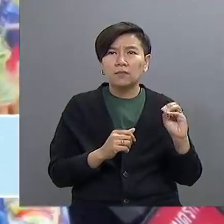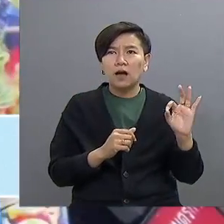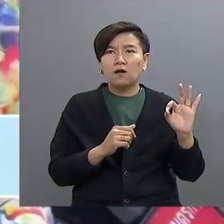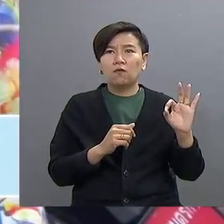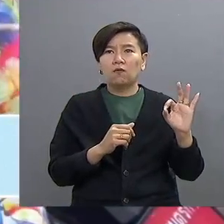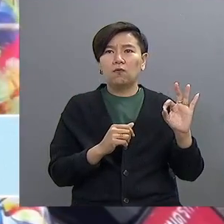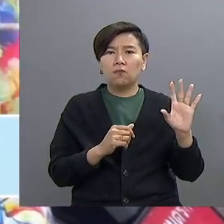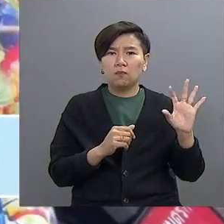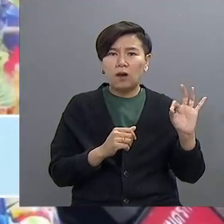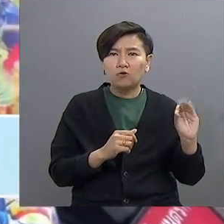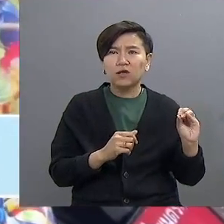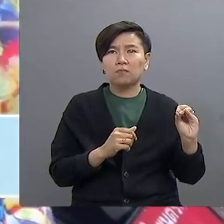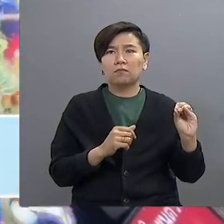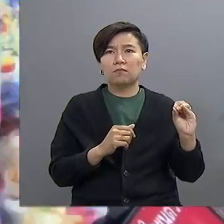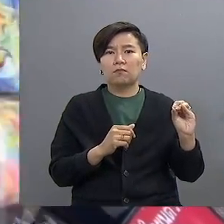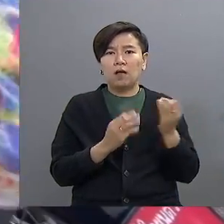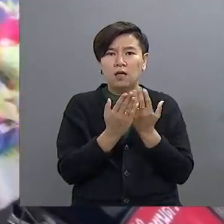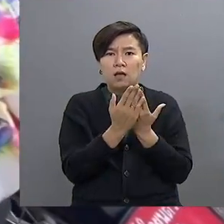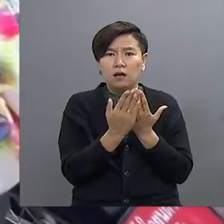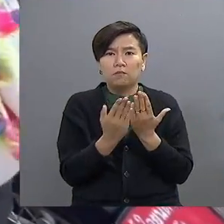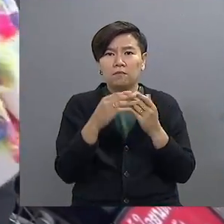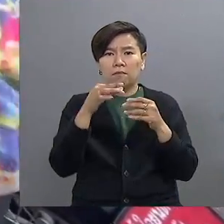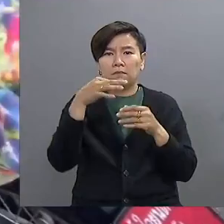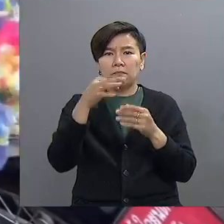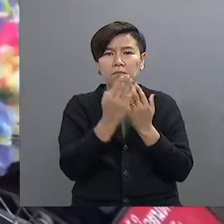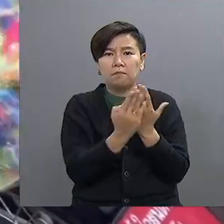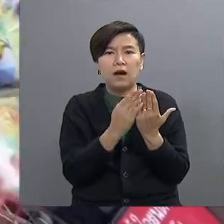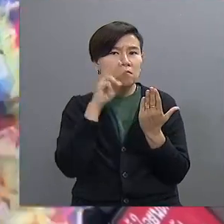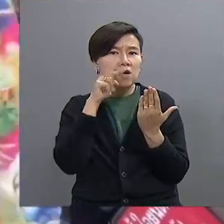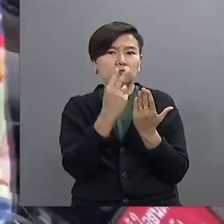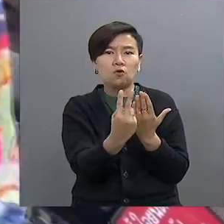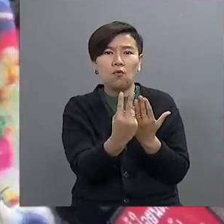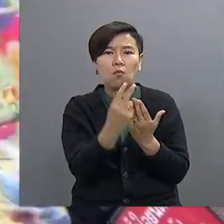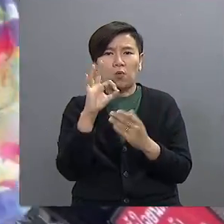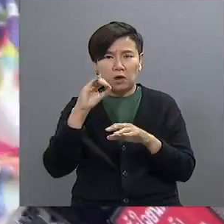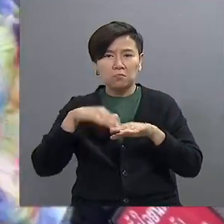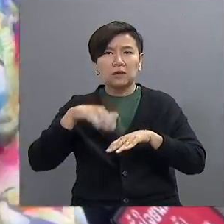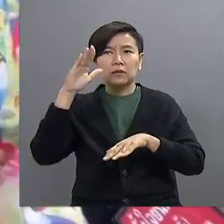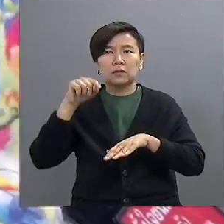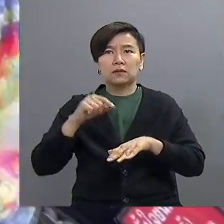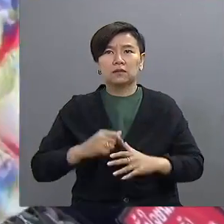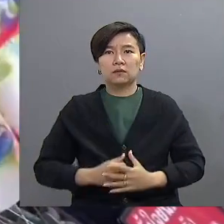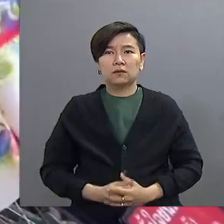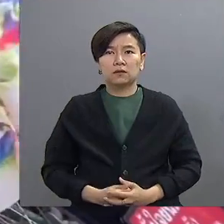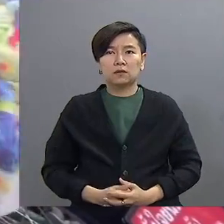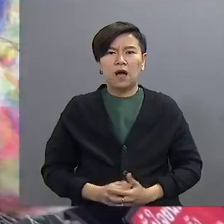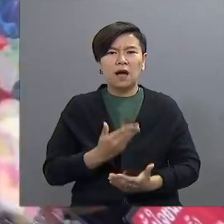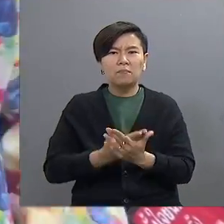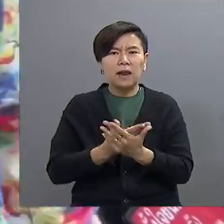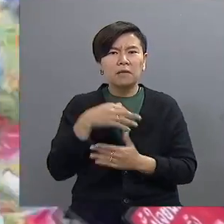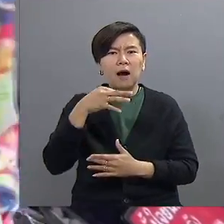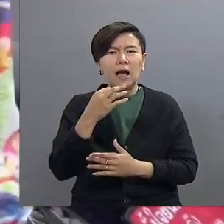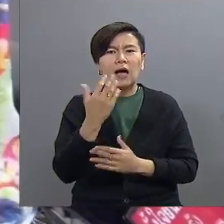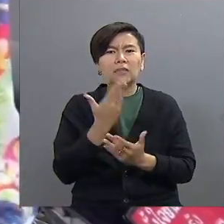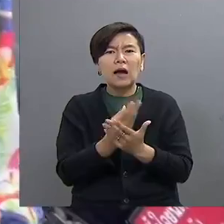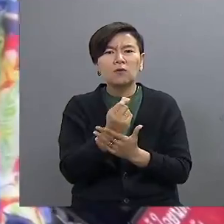ใบ90ขึ้นน่ะบางงวดปีโรมาเคยซื้อขึ้นกว่า95บาทขึ้นมาใกล้ในระยะ5บาทสีแดงรุ่นหัวเรือค่าทุ